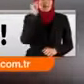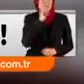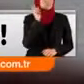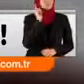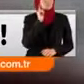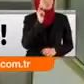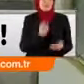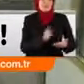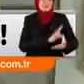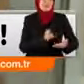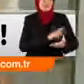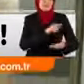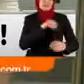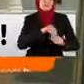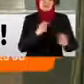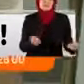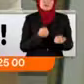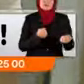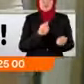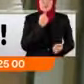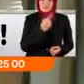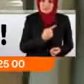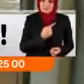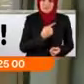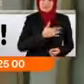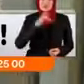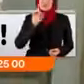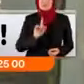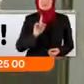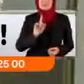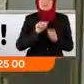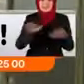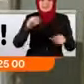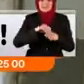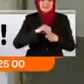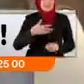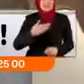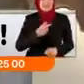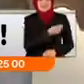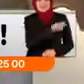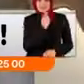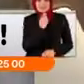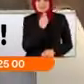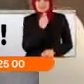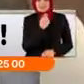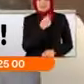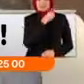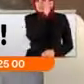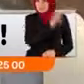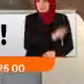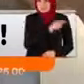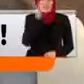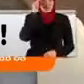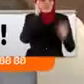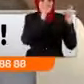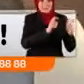canlı yayın teklifi yapıldı Ama o kişi Arzum oyuncunun hayatını kabusa çevirdi kendisinin Amerika'daki